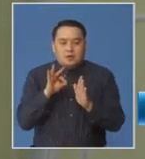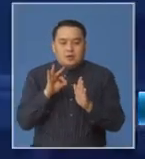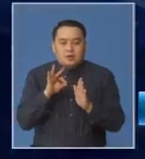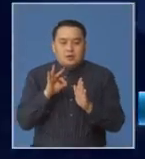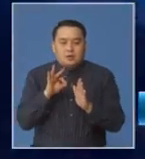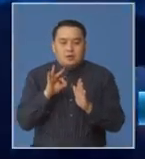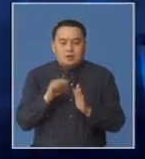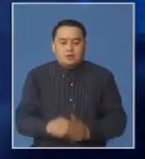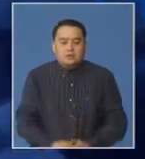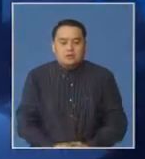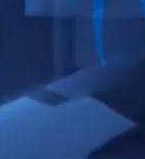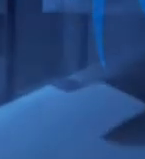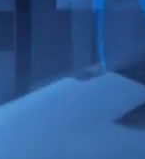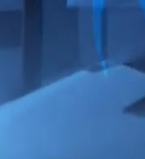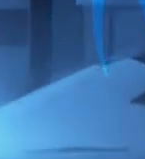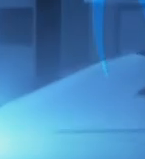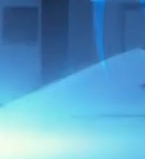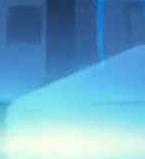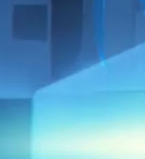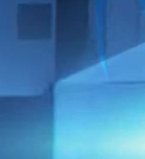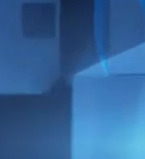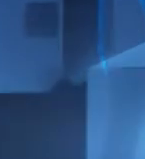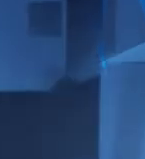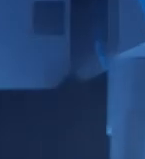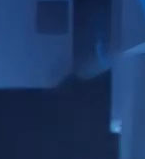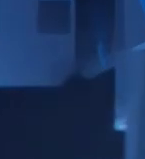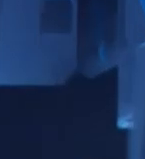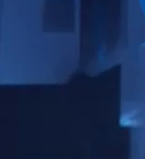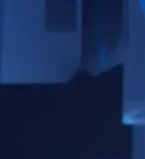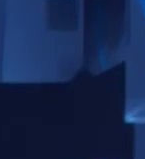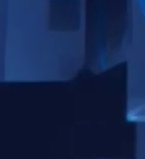Джульетта. Асим Кащегулова, Жаслан Шенкенджи, телеканал ЖТСУ, Талдыкурган.